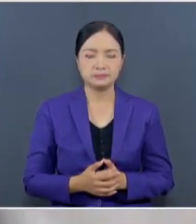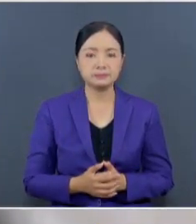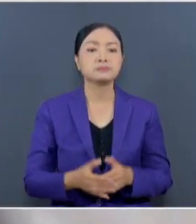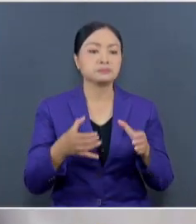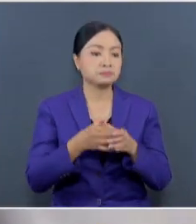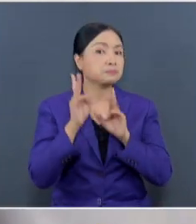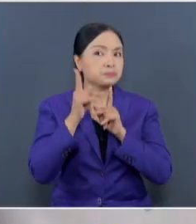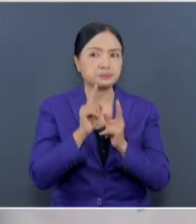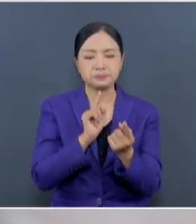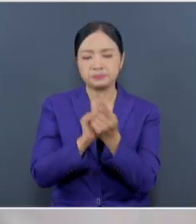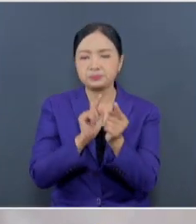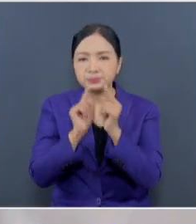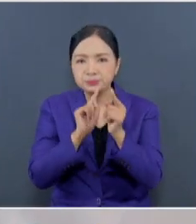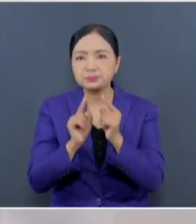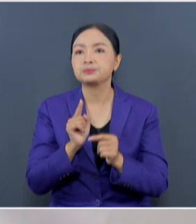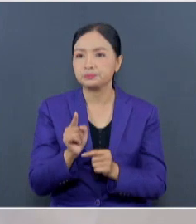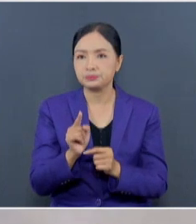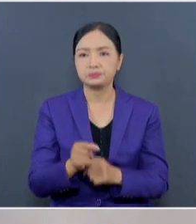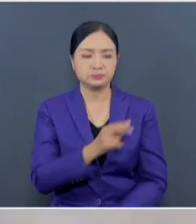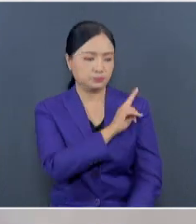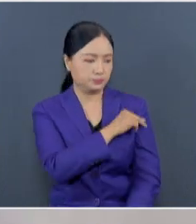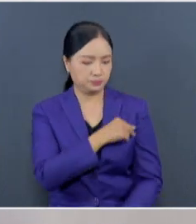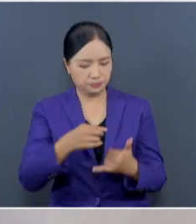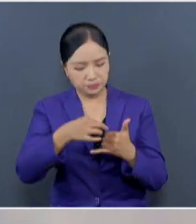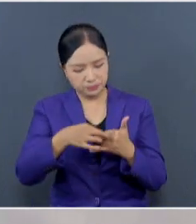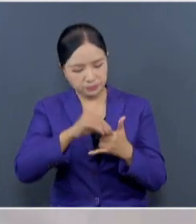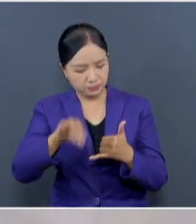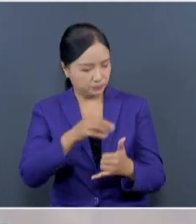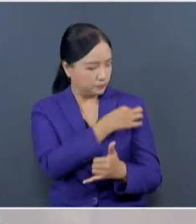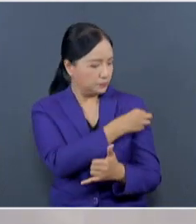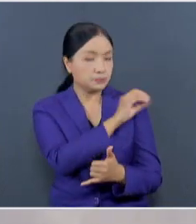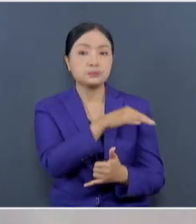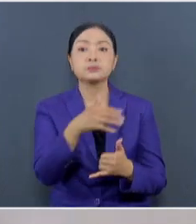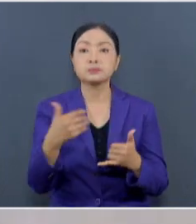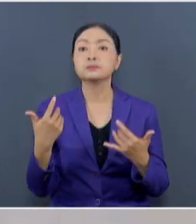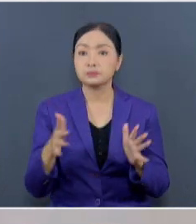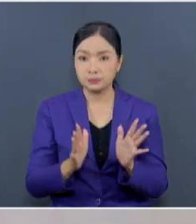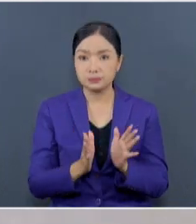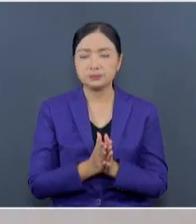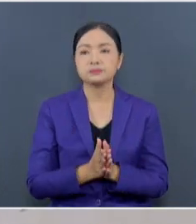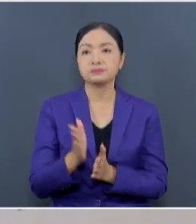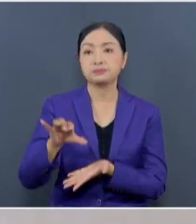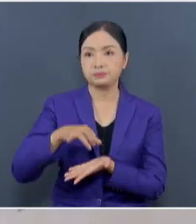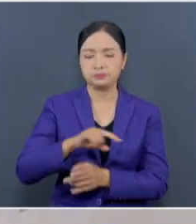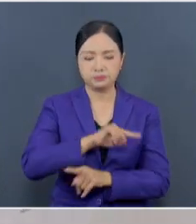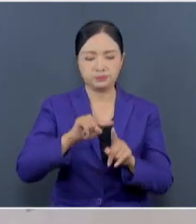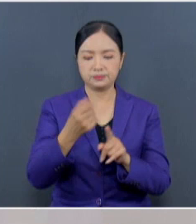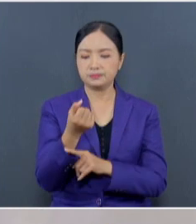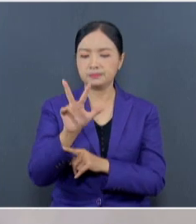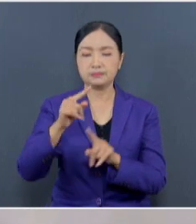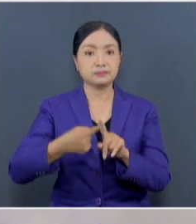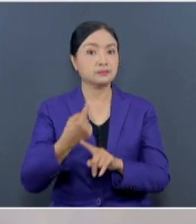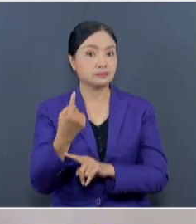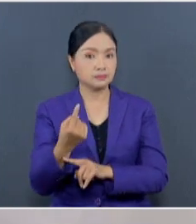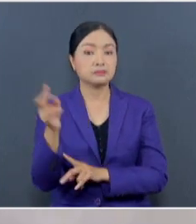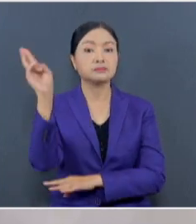ของเราก็เลยมีโอกาสพูดคุยกับนายธนดลหลังจากที่คุณหมอเนี่ยผ่าเอาหัวกระสุนออกแล้วเนี่ยนะนะครับบอกว่าวันเกิดเหตุเนี่ยคือ 13มกราคมที่ผ่าน